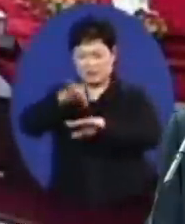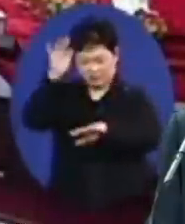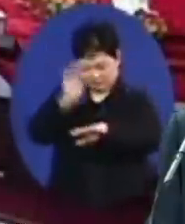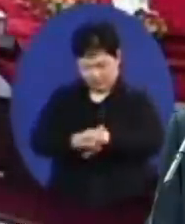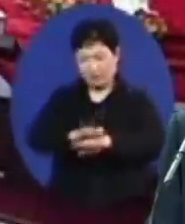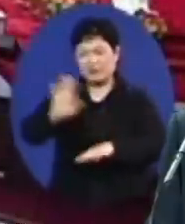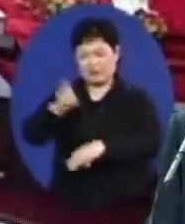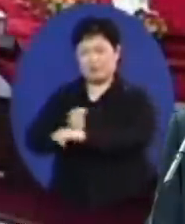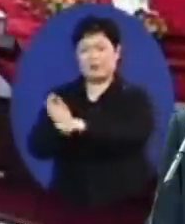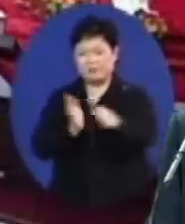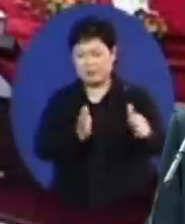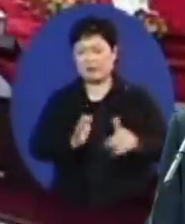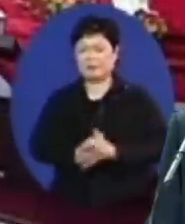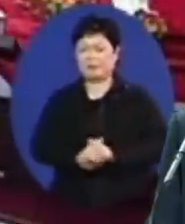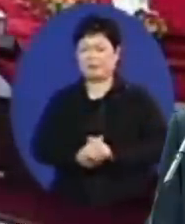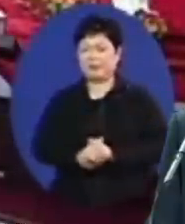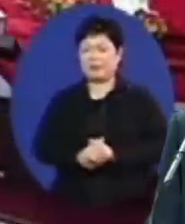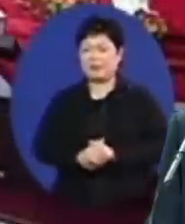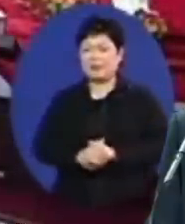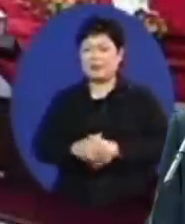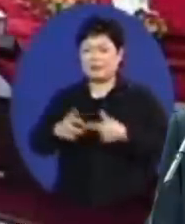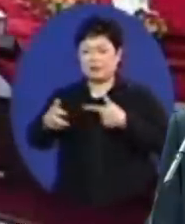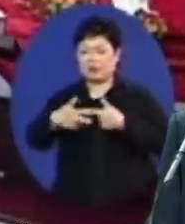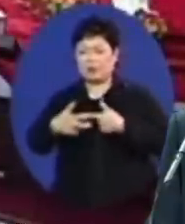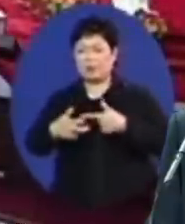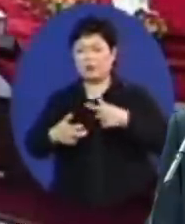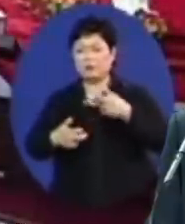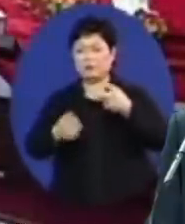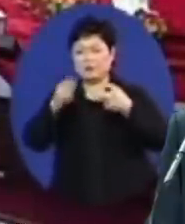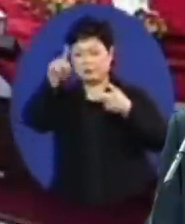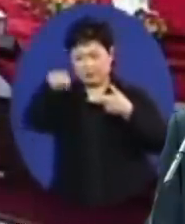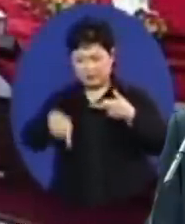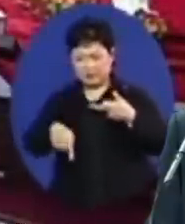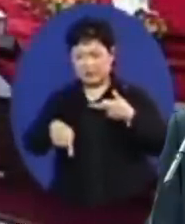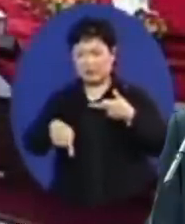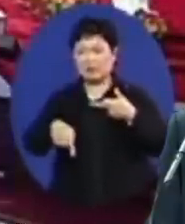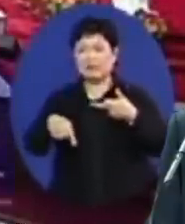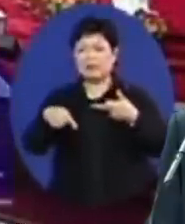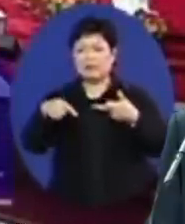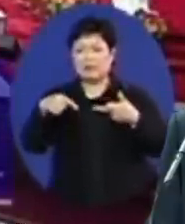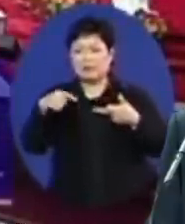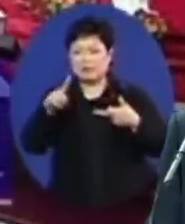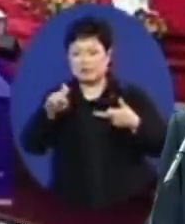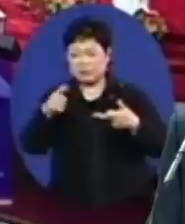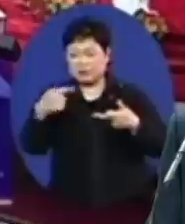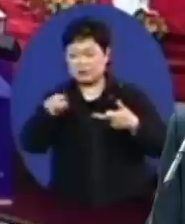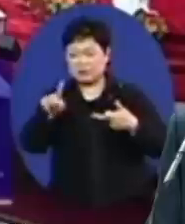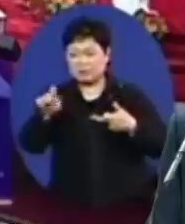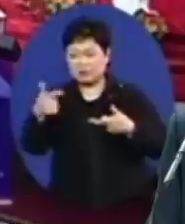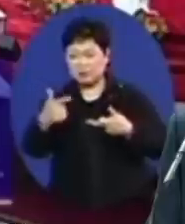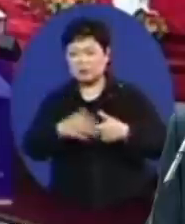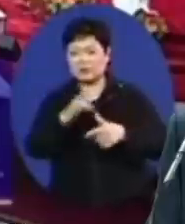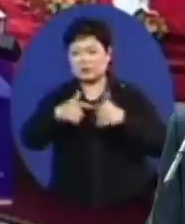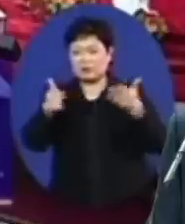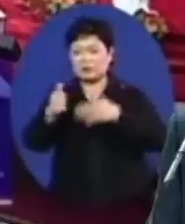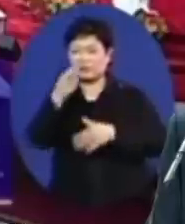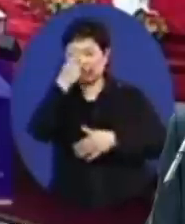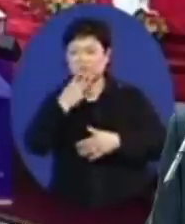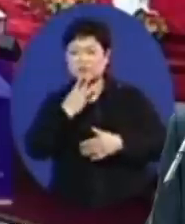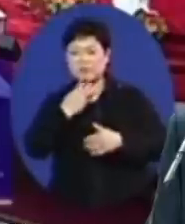것입니다. 누가복음 17장 11절로 12절에 보면 예수께서 예루살렘으로 가실 때 사마리아로